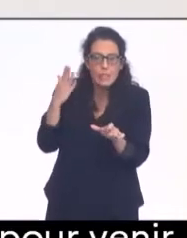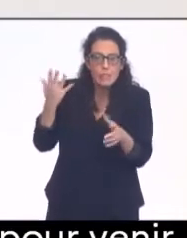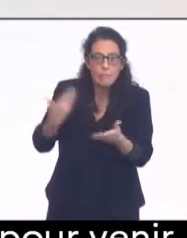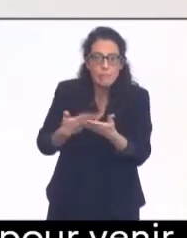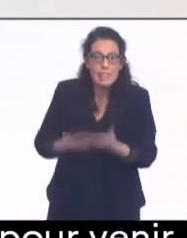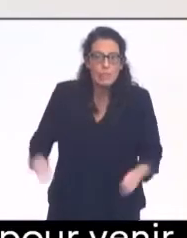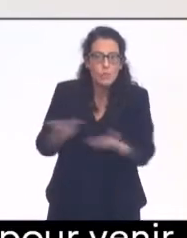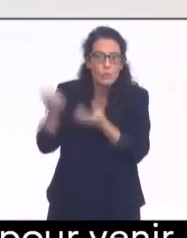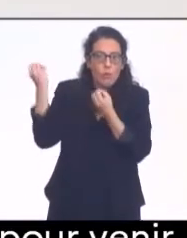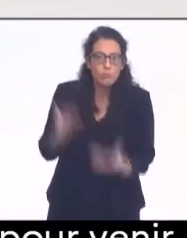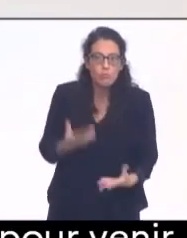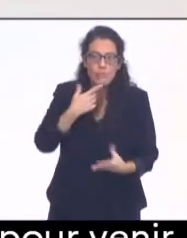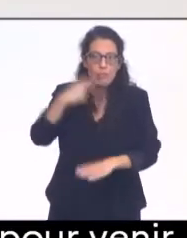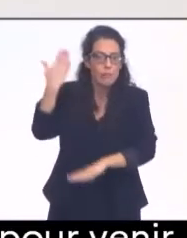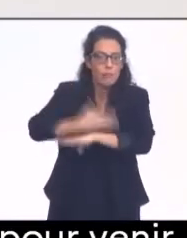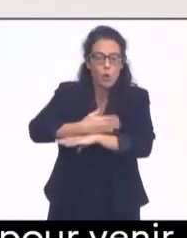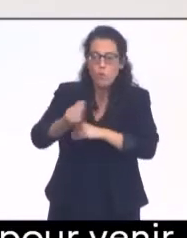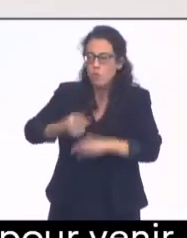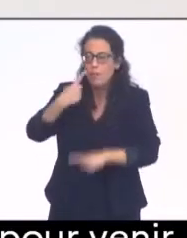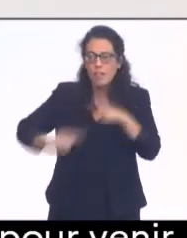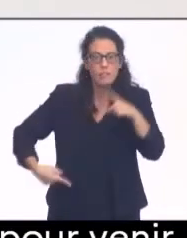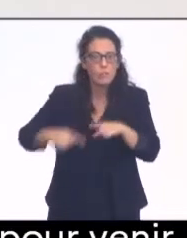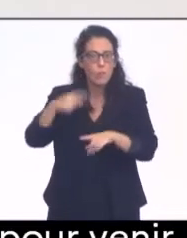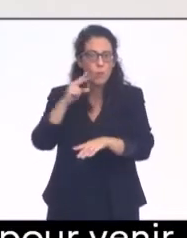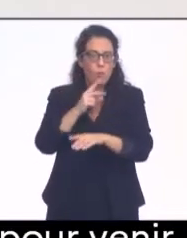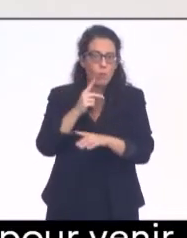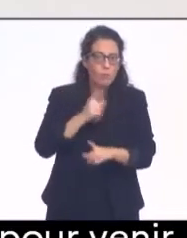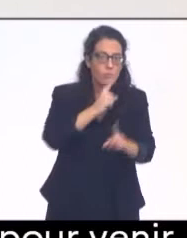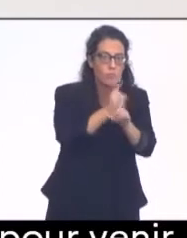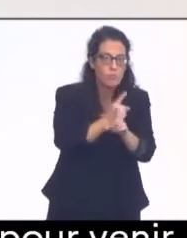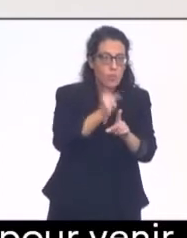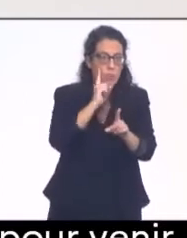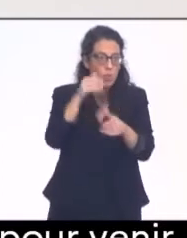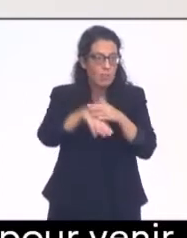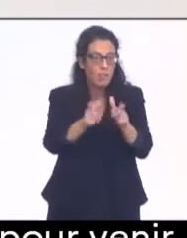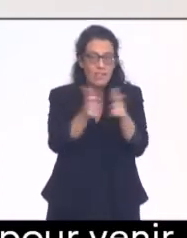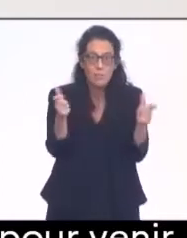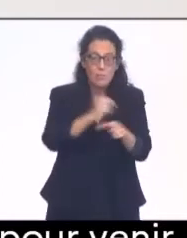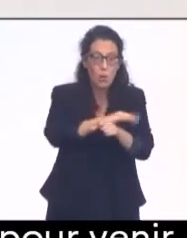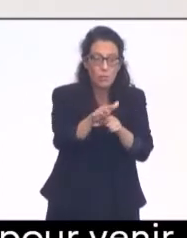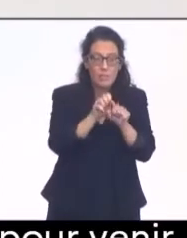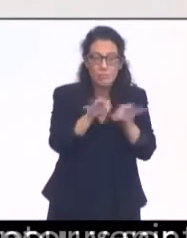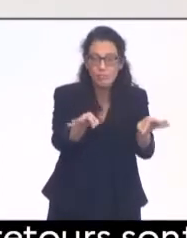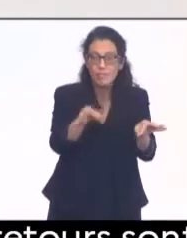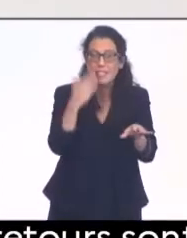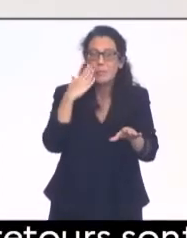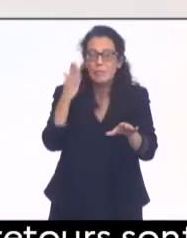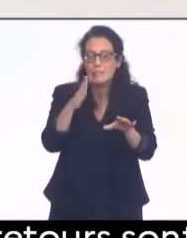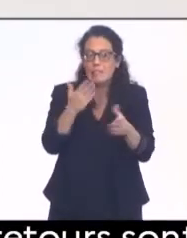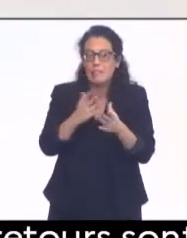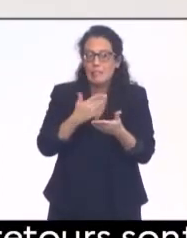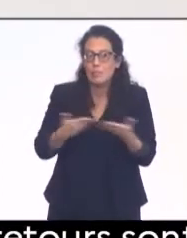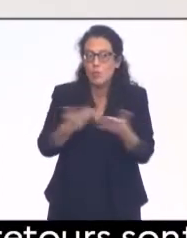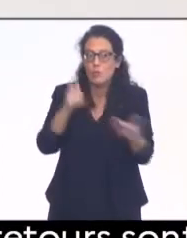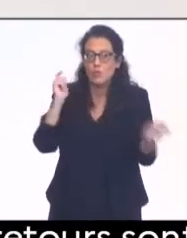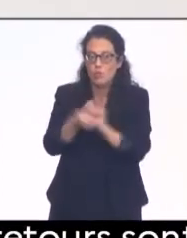aurait interdiction de visite du fait de crise Covid au sein des établissements. Donc un lien constant est fait avec l'ARS Hauts-de-France et